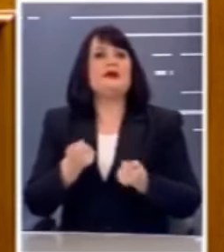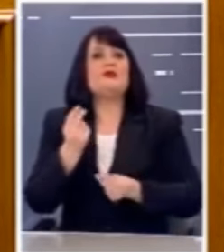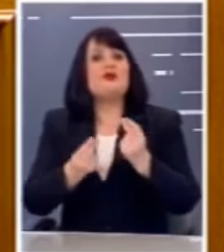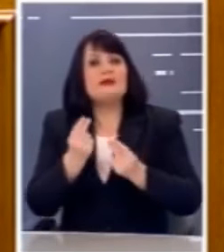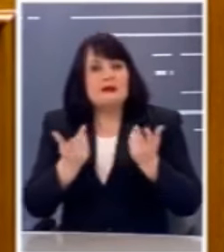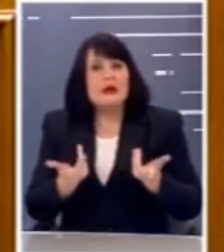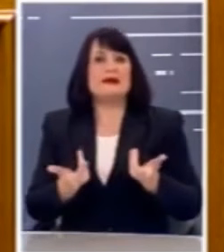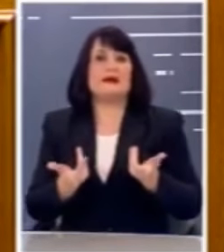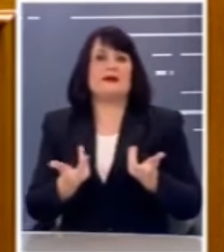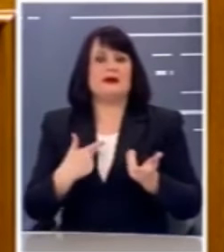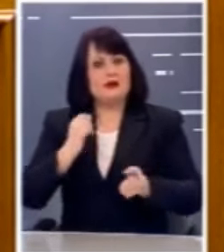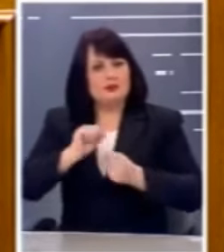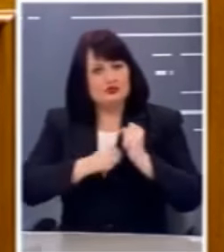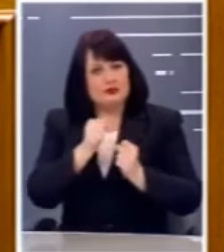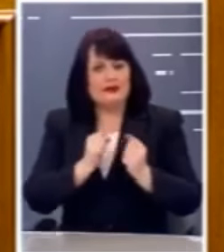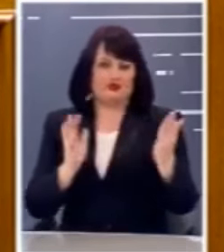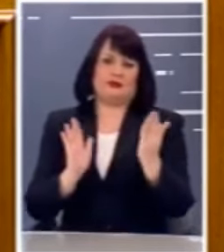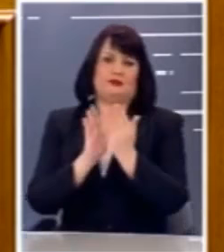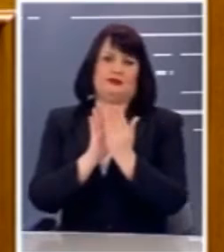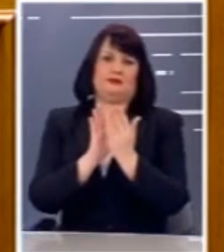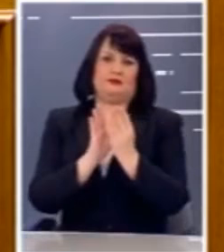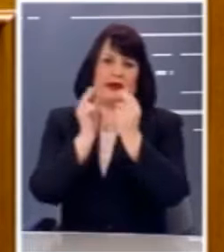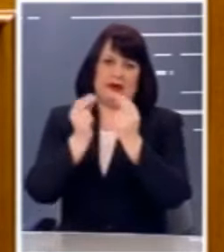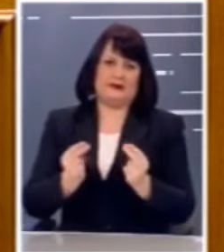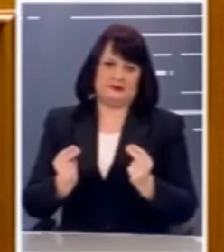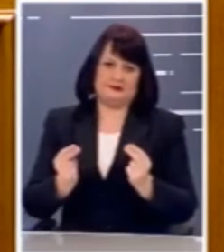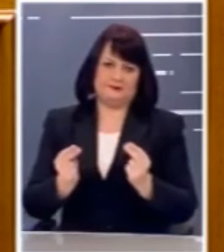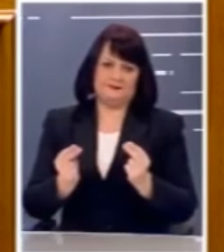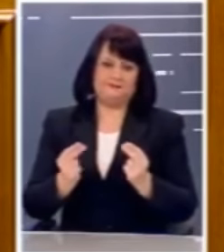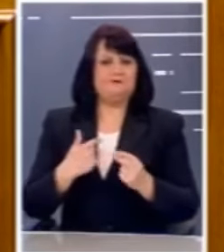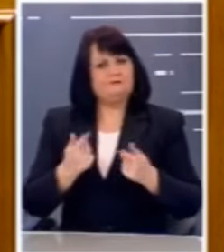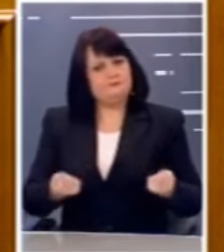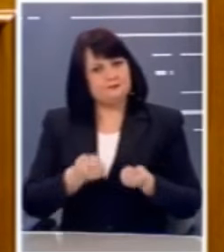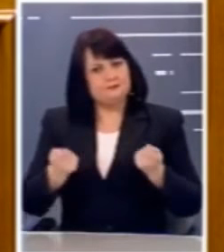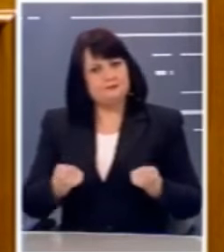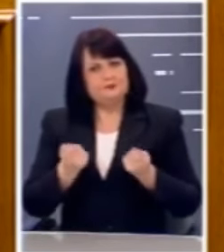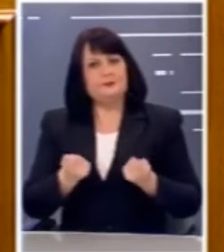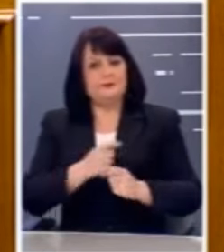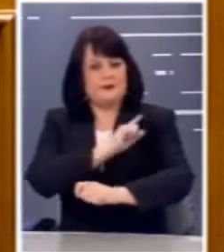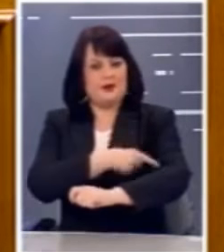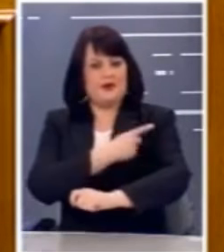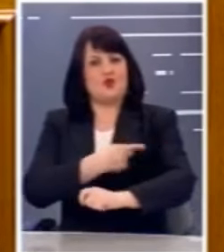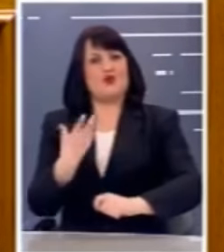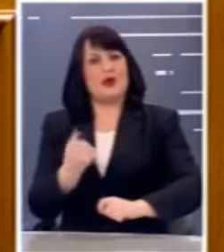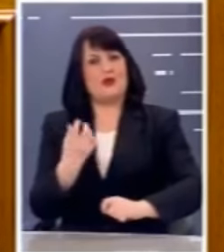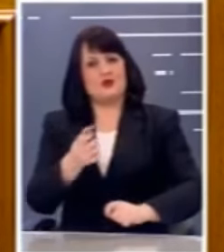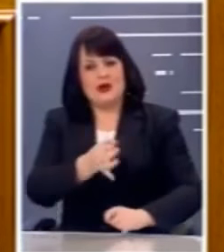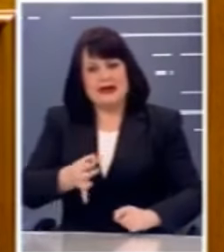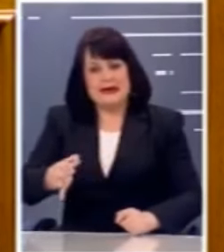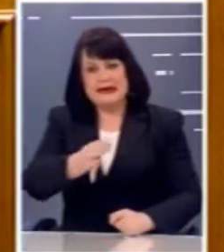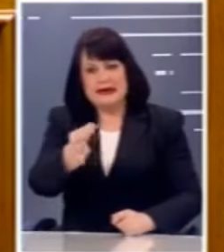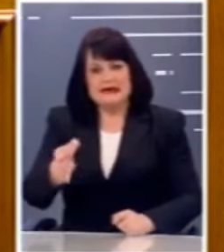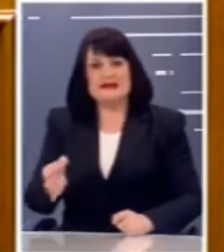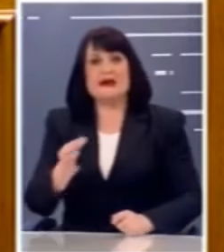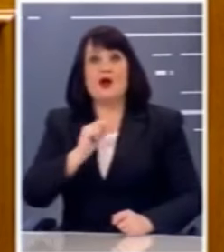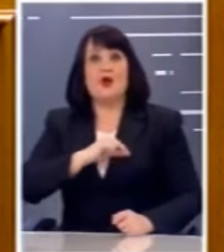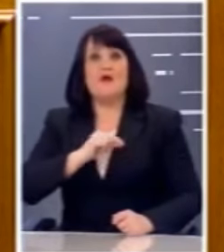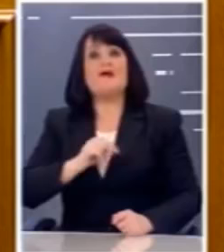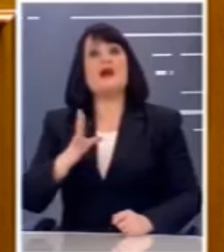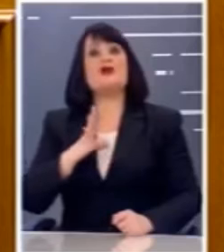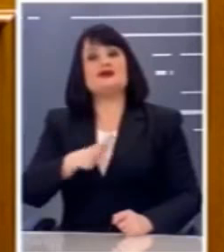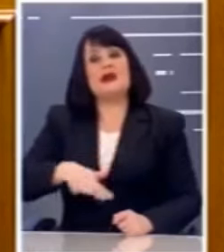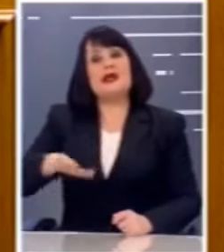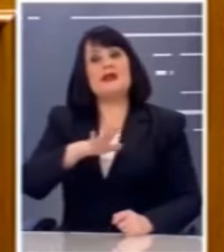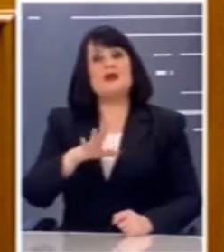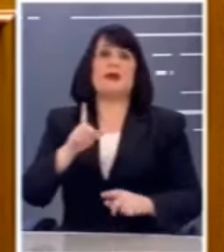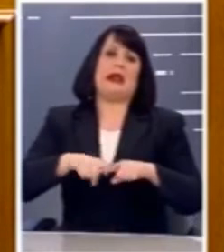τα επιχειρήσουμε να τα αντιμετωπίσουμε και ταυτόχρονα να αξιοποιήσουμε τις μεγάλες δυνατότητες των νησιών προς όφελος τόσο των κατοίκων όσο και της